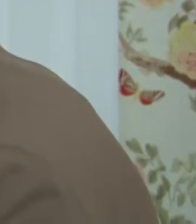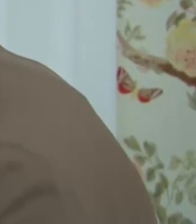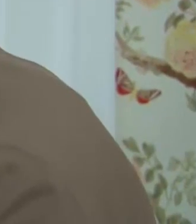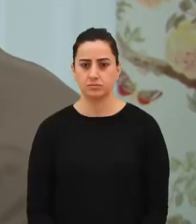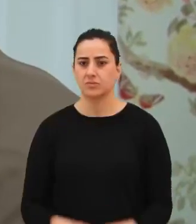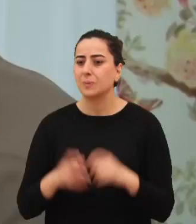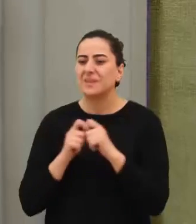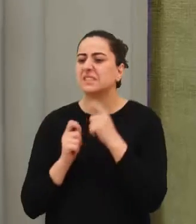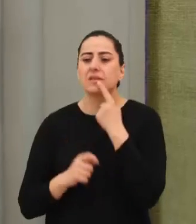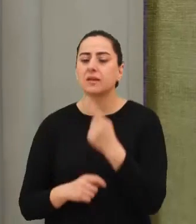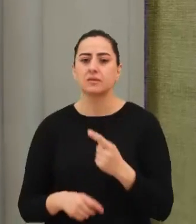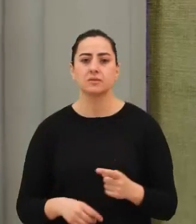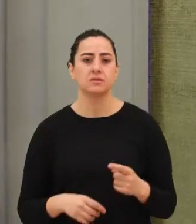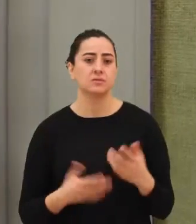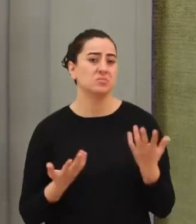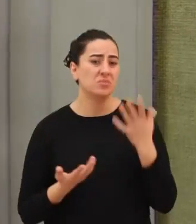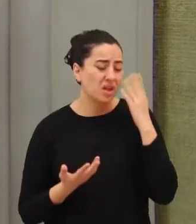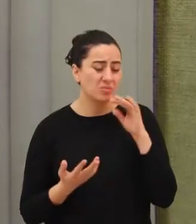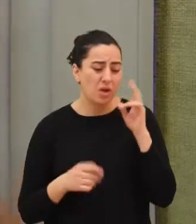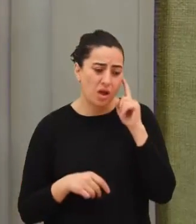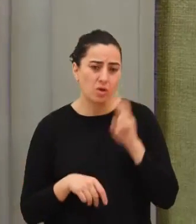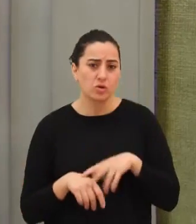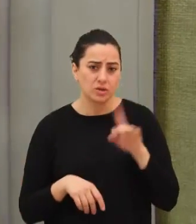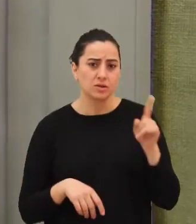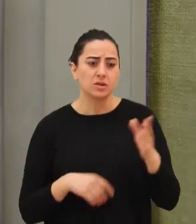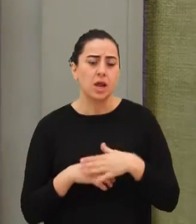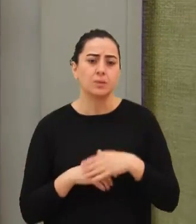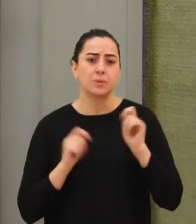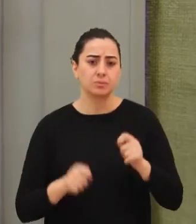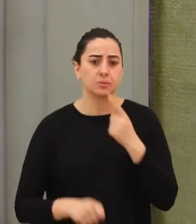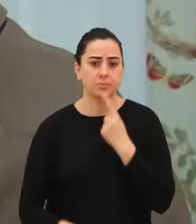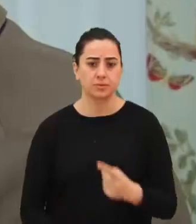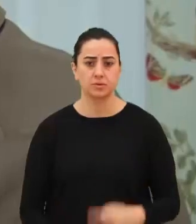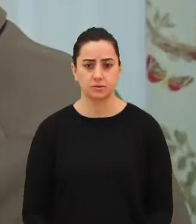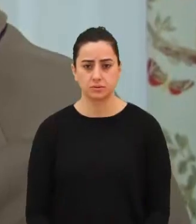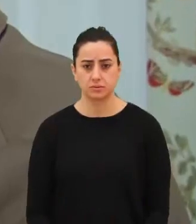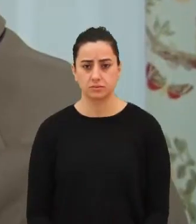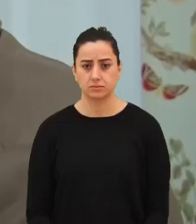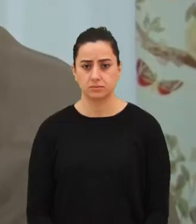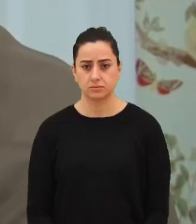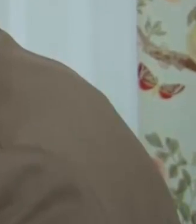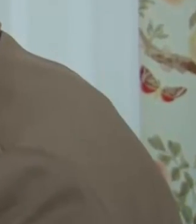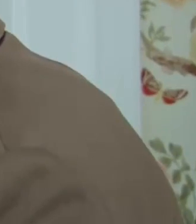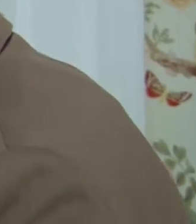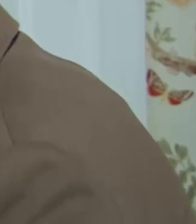Bilecik Hanım ne dedi? Ay ne bileyim tam hatırlamıyorum ama bir önce çıkaracağım sizi oradan dedi.